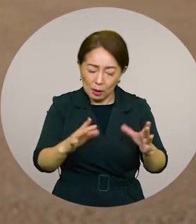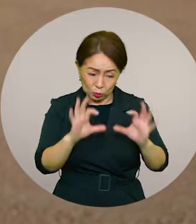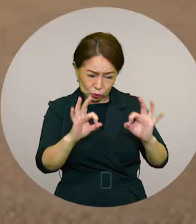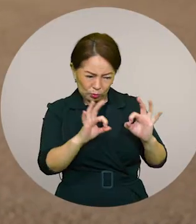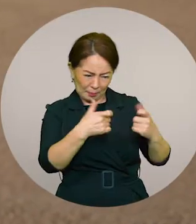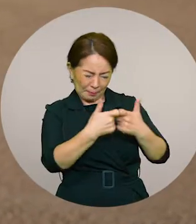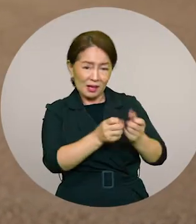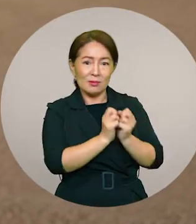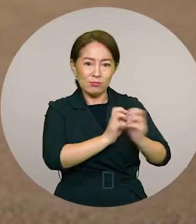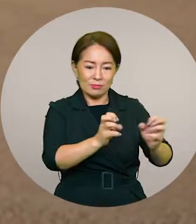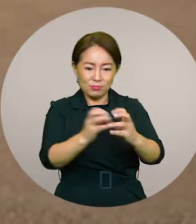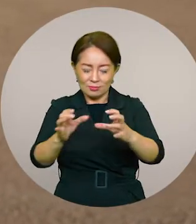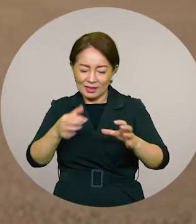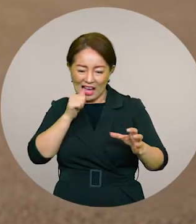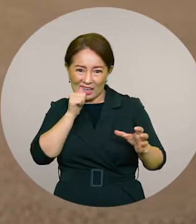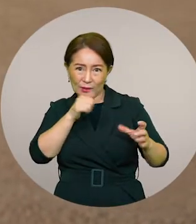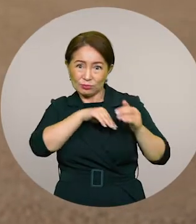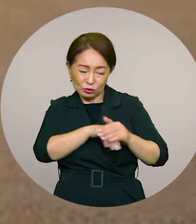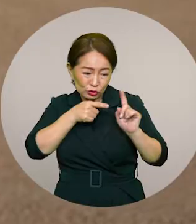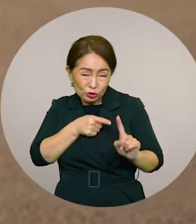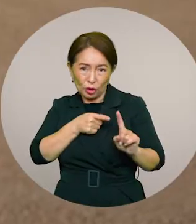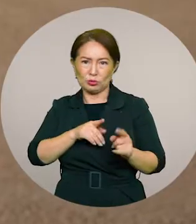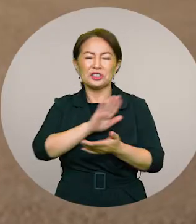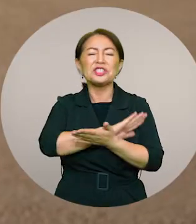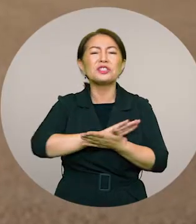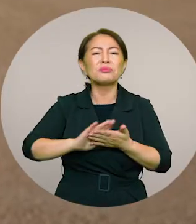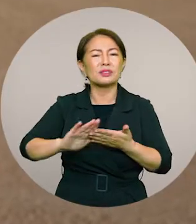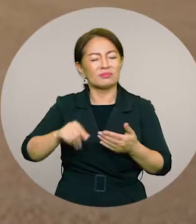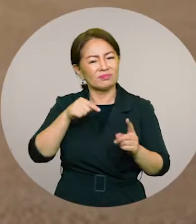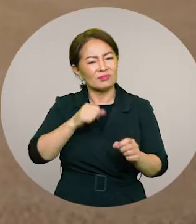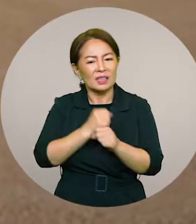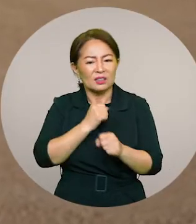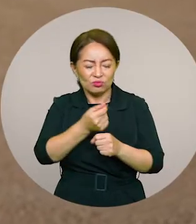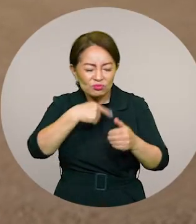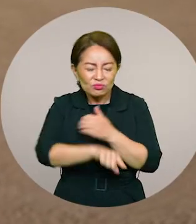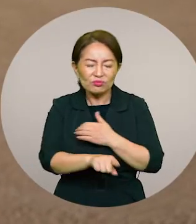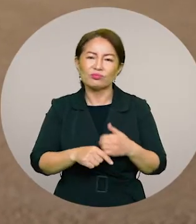эсвэл дутуу тесэлгээгүйгээр авч явах зорилттой ийм одоо цэвэр